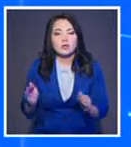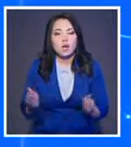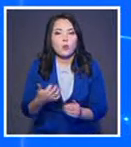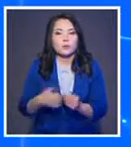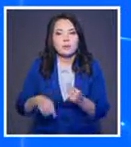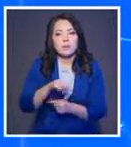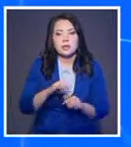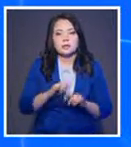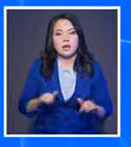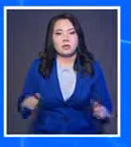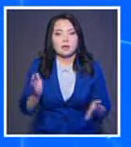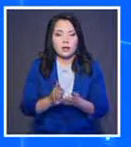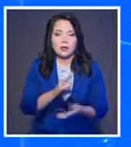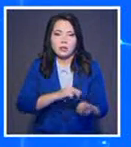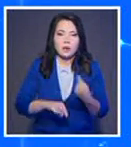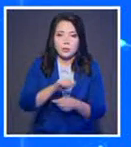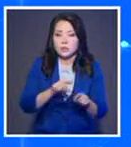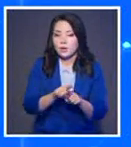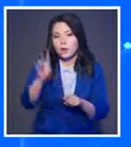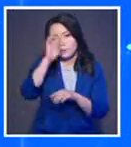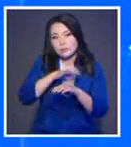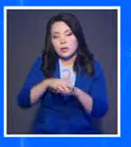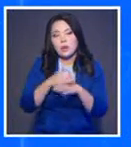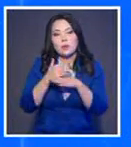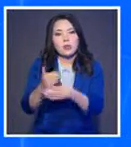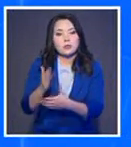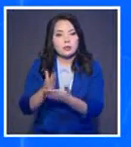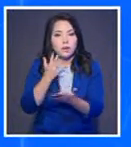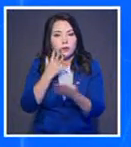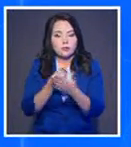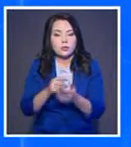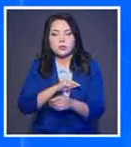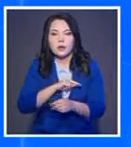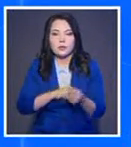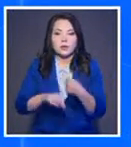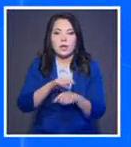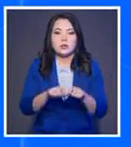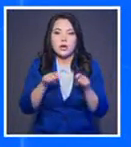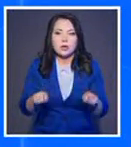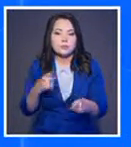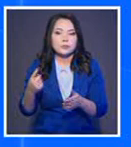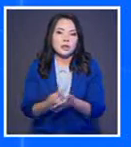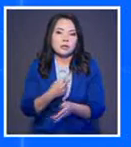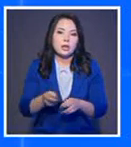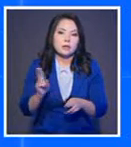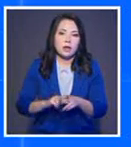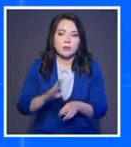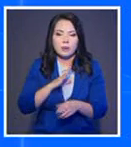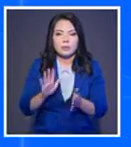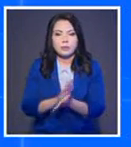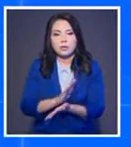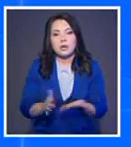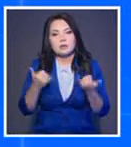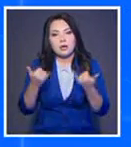Қарапайым тұрғындардың кәсіпкерлікке бет бұруына мемлекеттік қолдау негіз болды. Өз ісін ашсам дегендер үшін биыл тұңғыш рет аудан әкімінің гранты